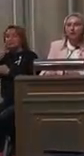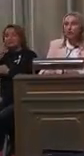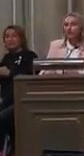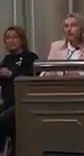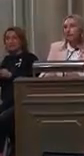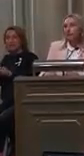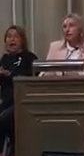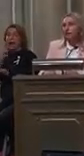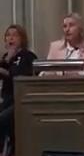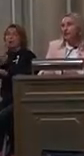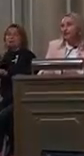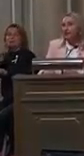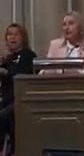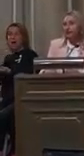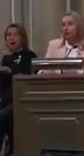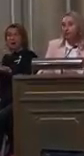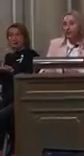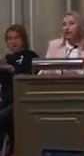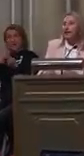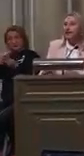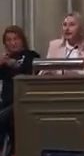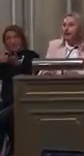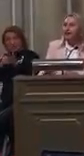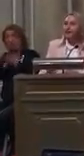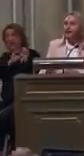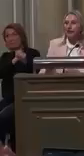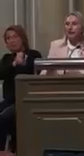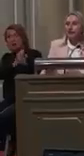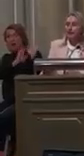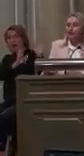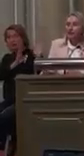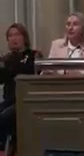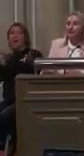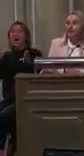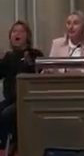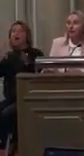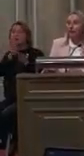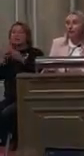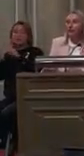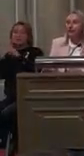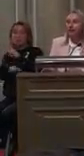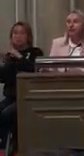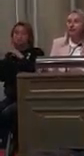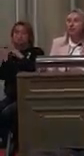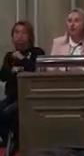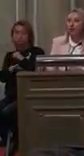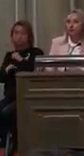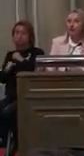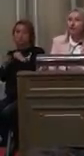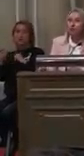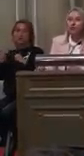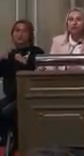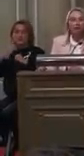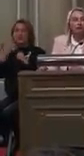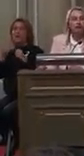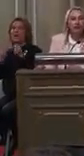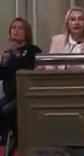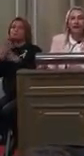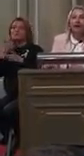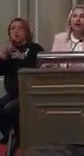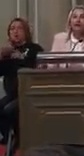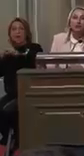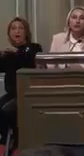u smjeru toga da imamo ovakve ilegalne deponije? I dalje tvrde stanovnici da Vio dovozi tamo svoj otpad. Vi možete